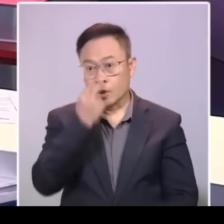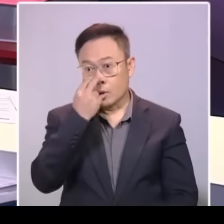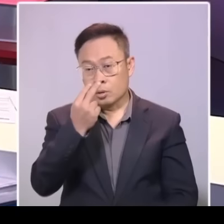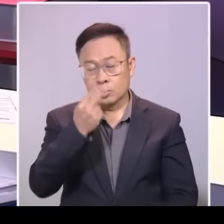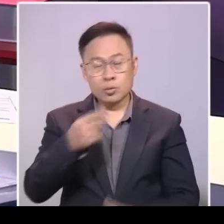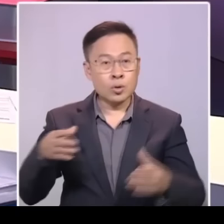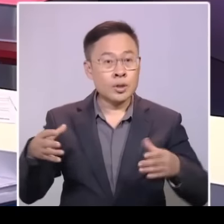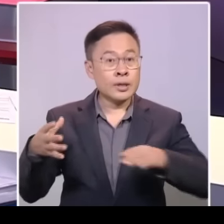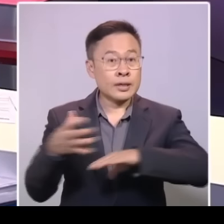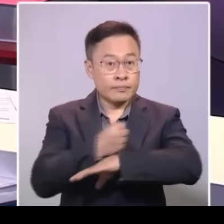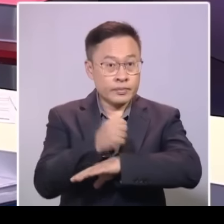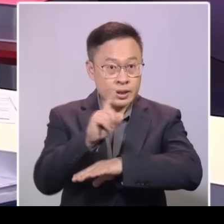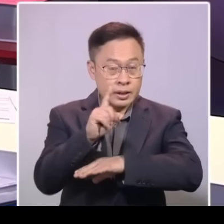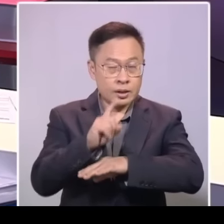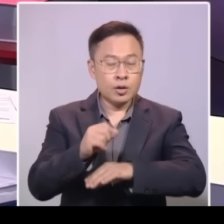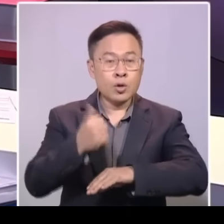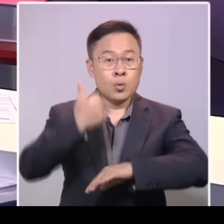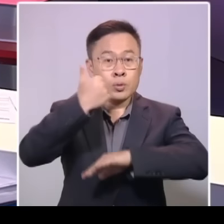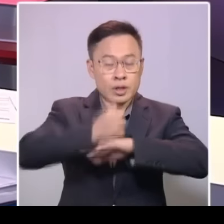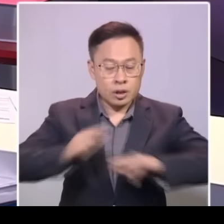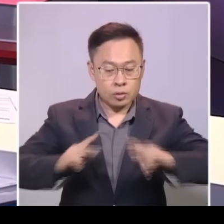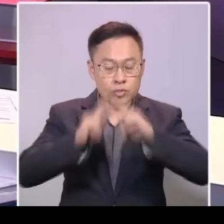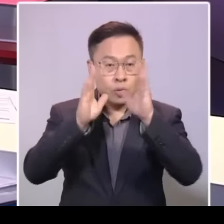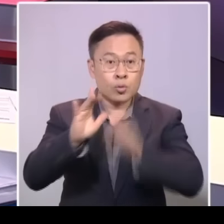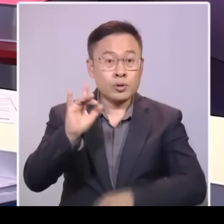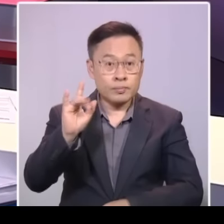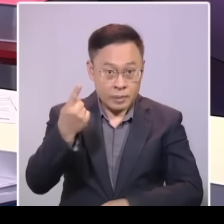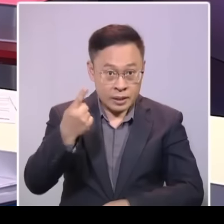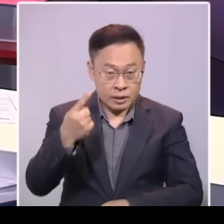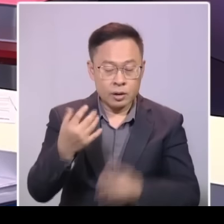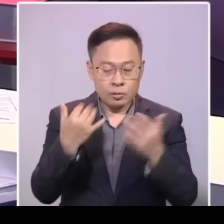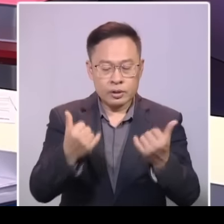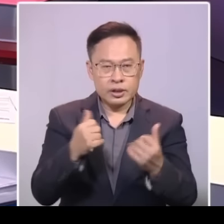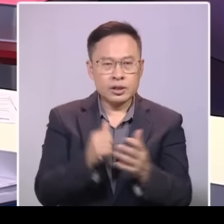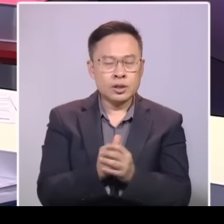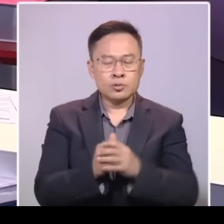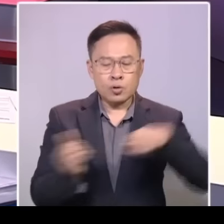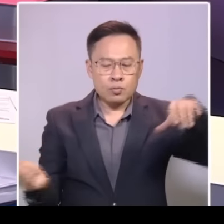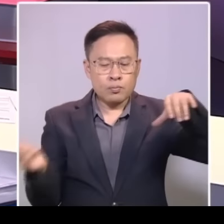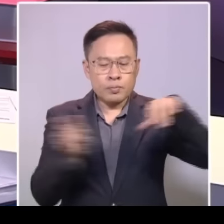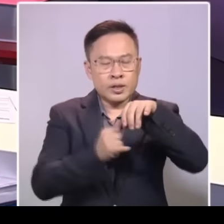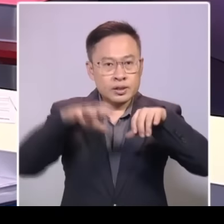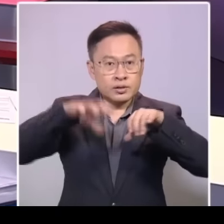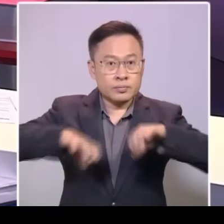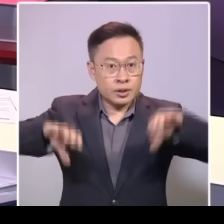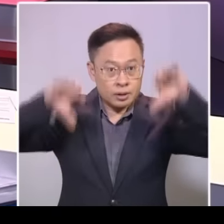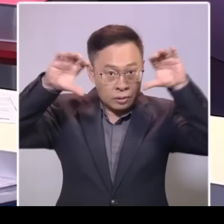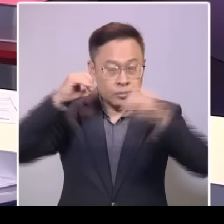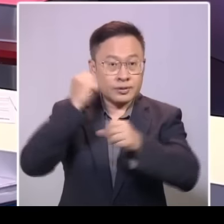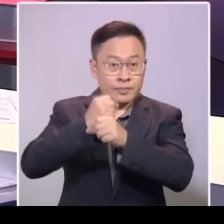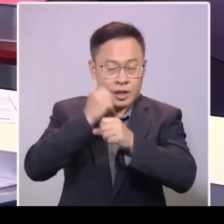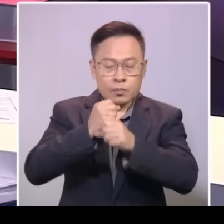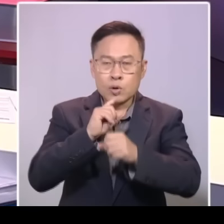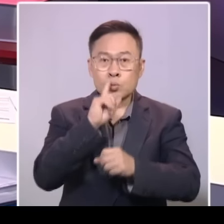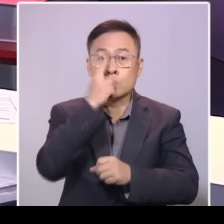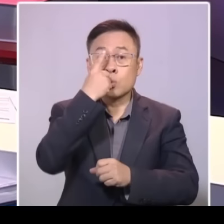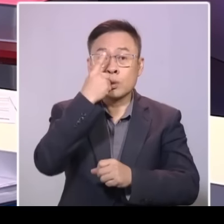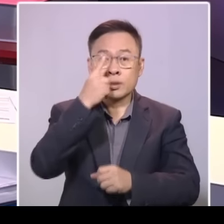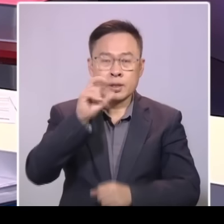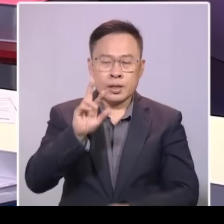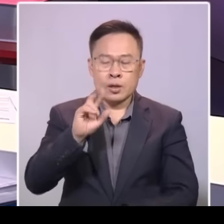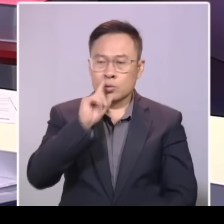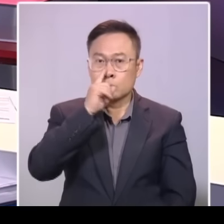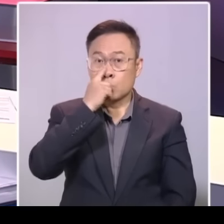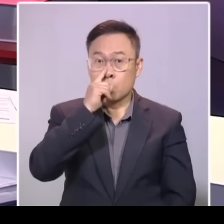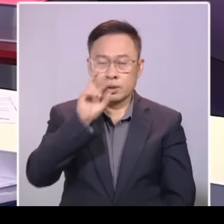ความเคลื่อนไหวทางการเมืองนะคะโดยรัฐมนตรีใหม่ตอนนี้ทยอยเข้าทำเนียบค่ะไปตรวจ RT-PCR เตรียมความพร้อมก่อนเข้าเฝ้าถวายสัตย์ป